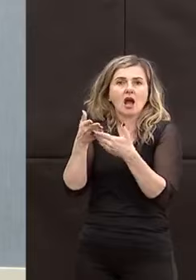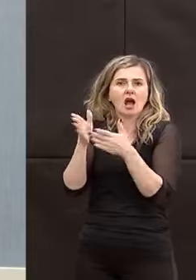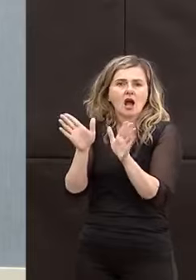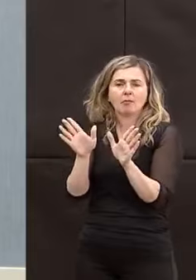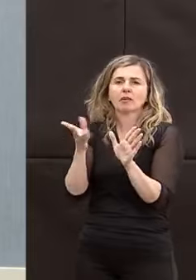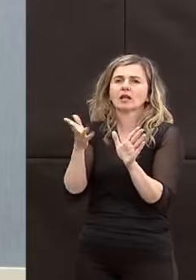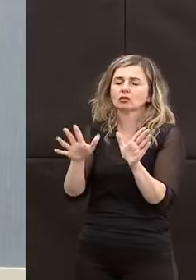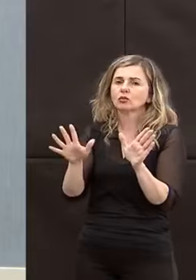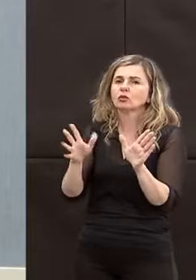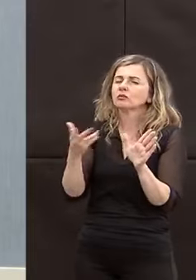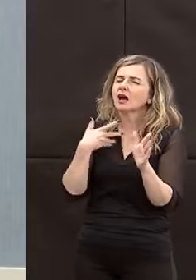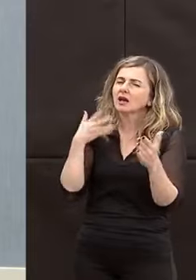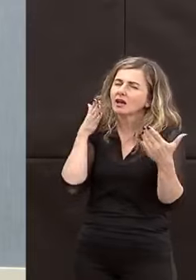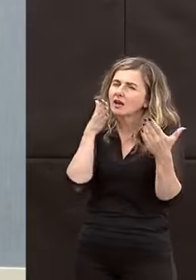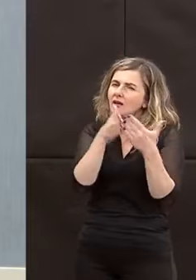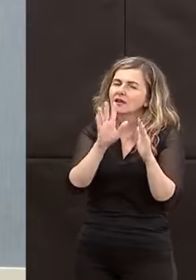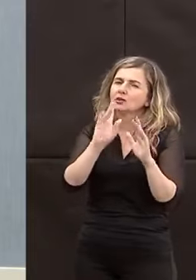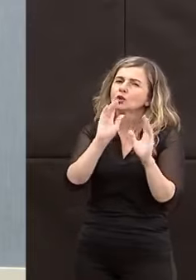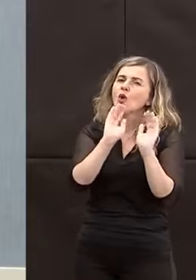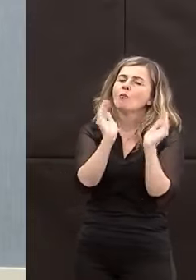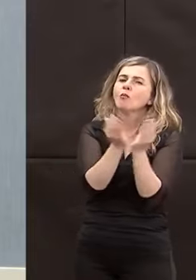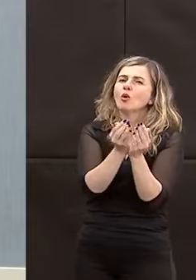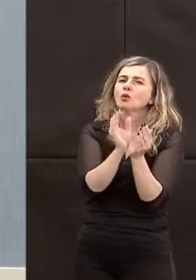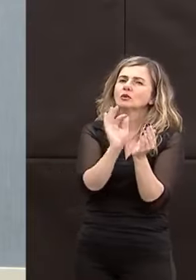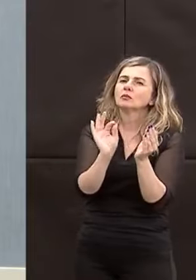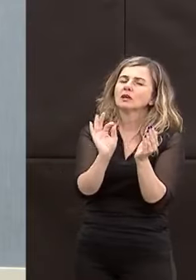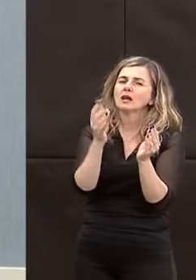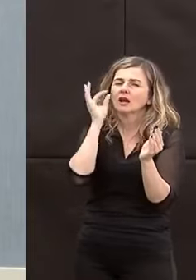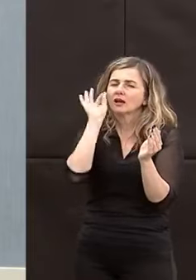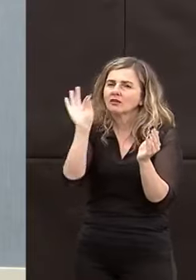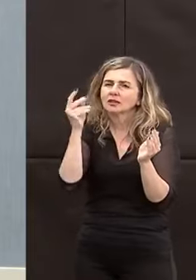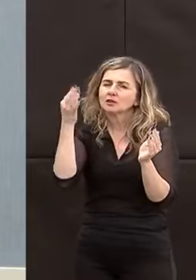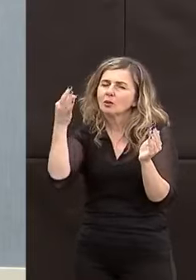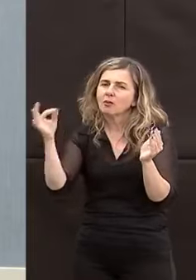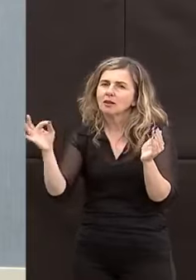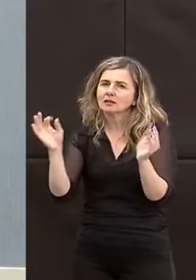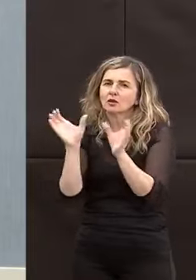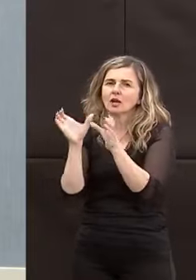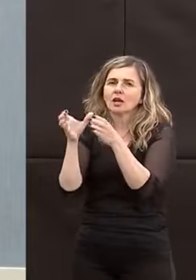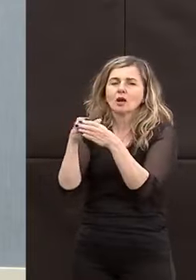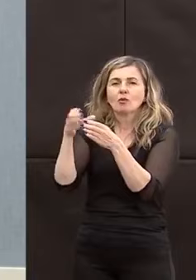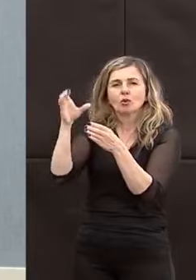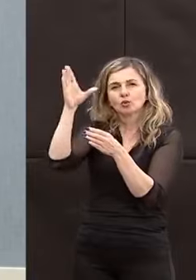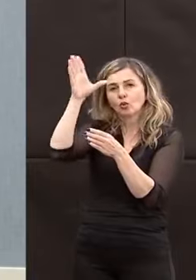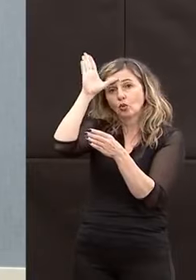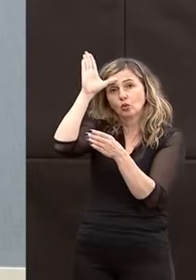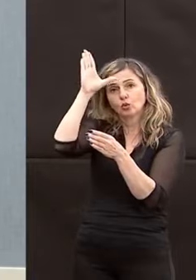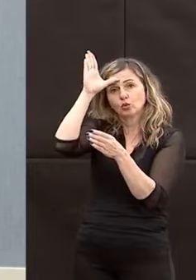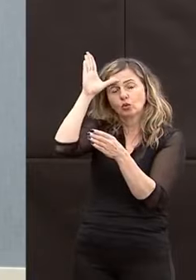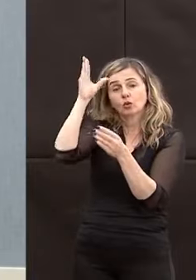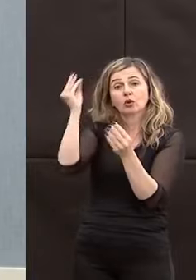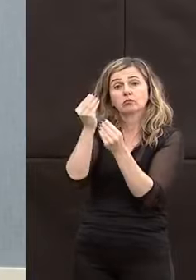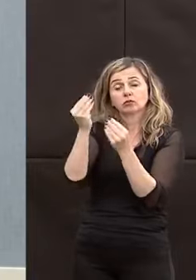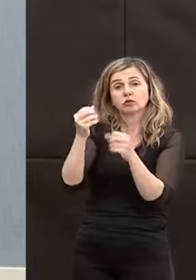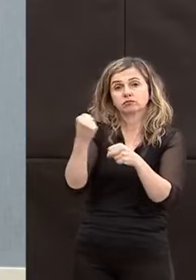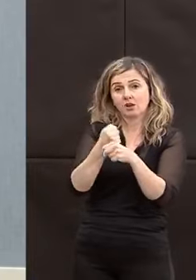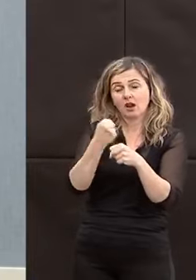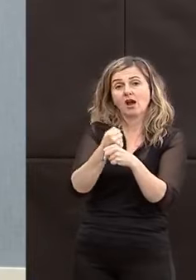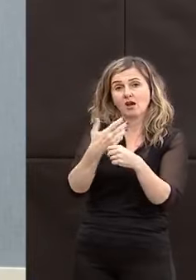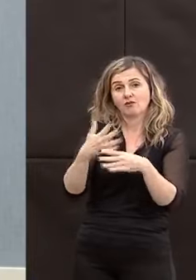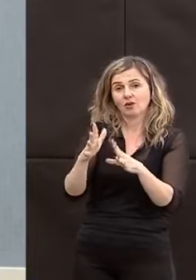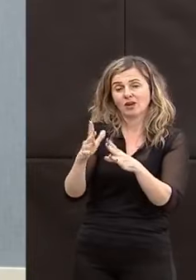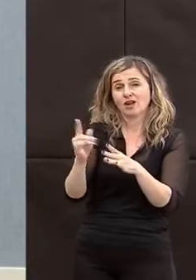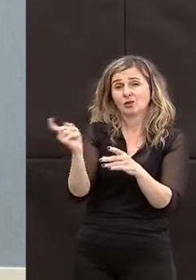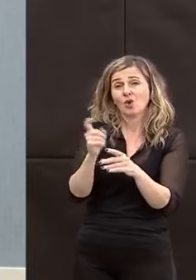verso alcuni mondi come quello e mi riferisco in particolare da quello a quello della cultura sul quale abbiamo lavorato proprio negli